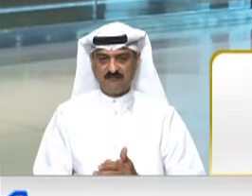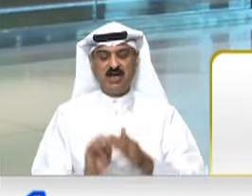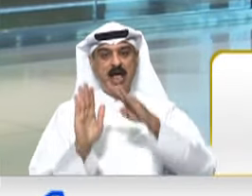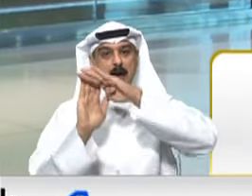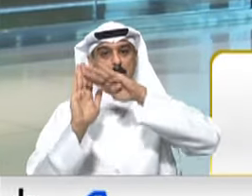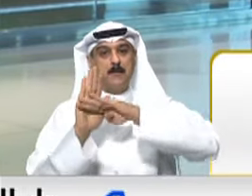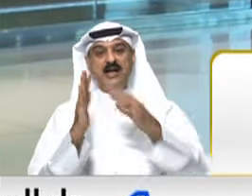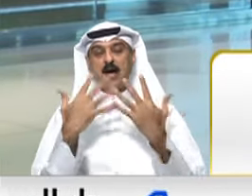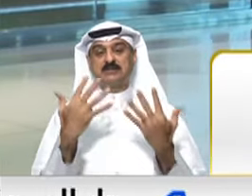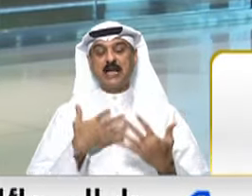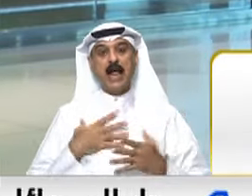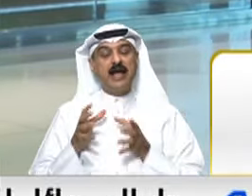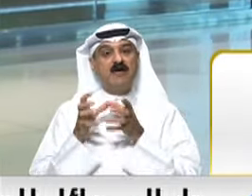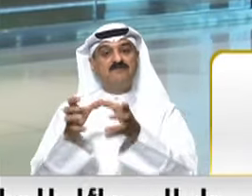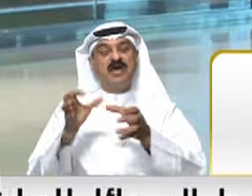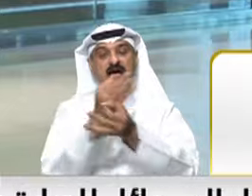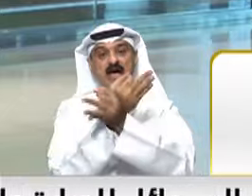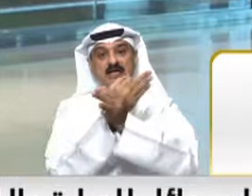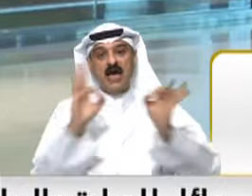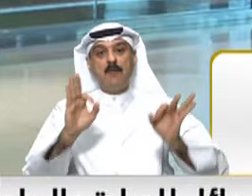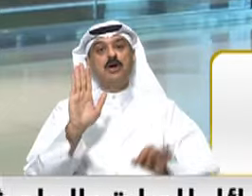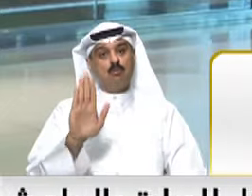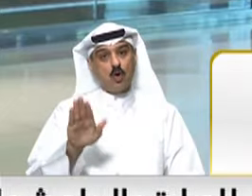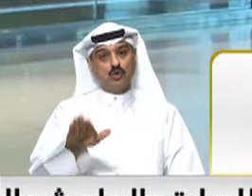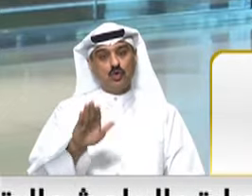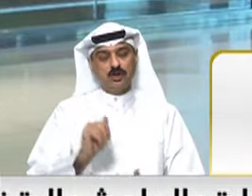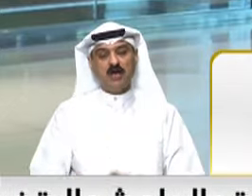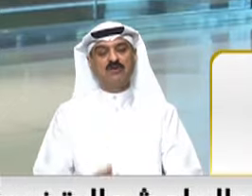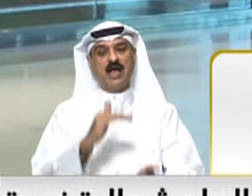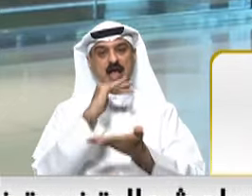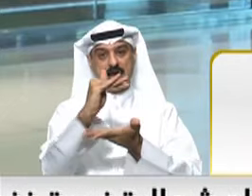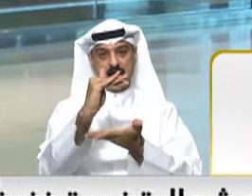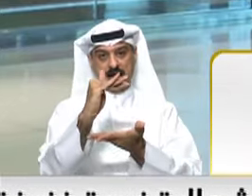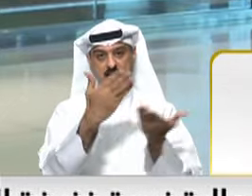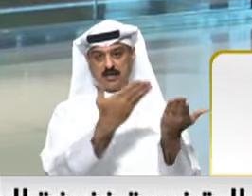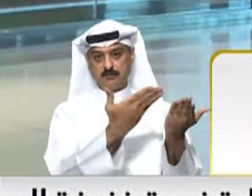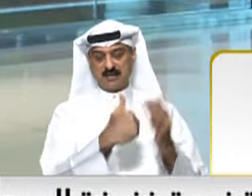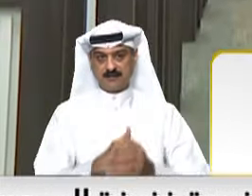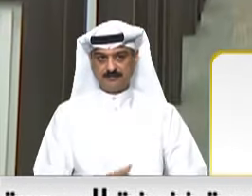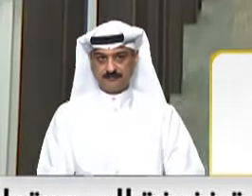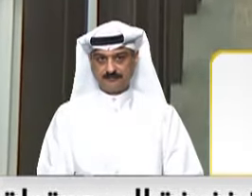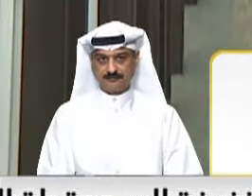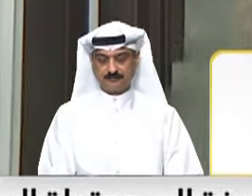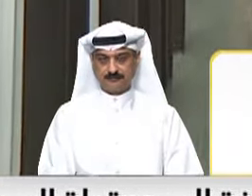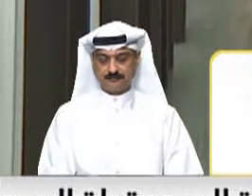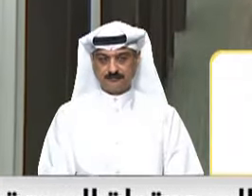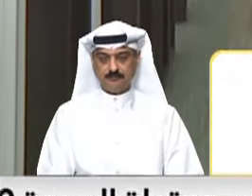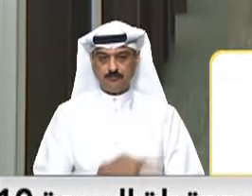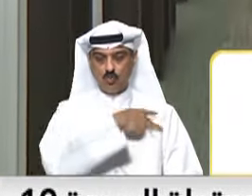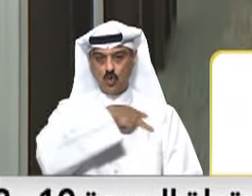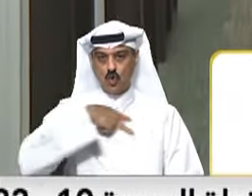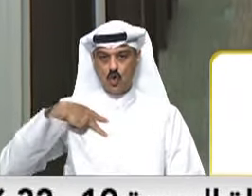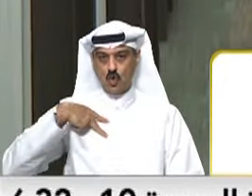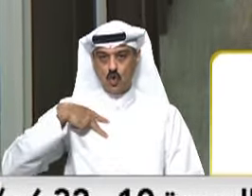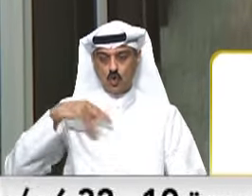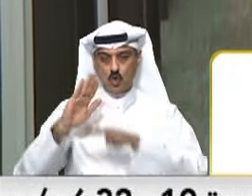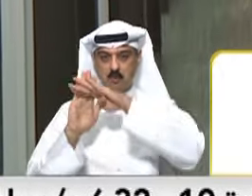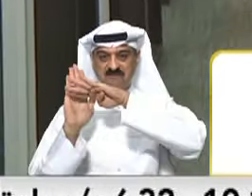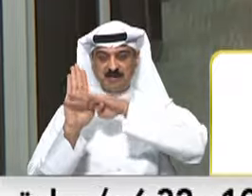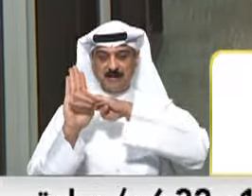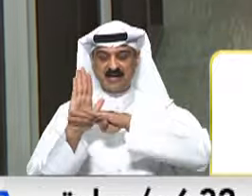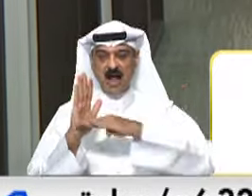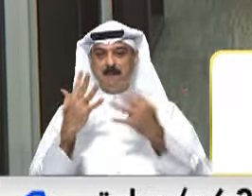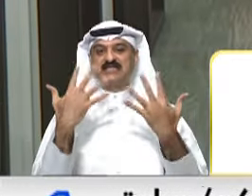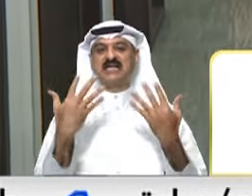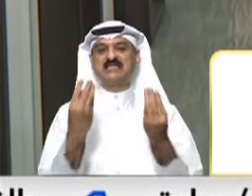إحنا فريق كامل متكامل موجودين في خدمة الوطن والمواطن. الحكومة الإلكترونية تتجلى في أبهى